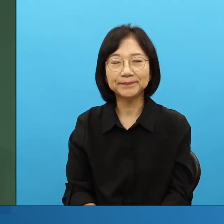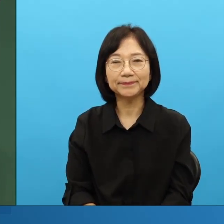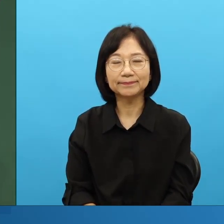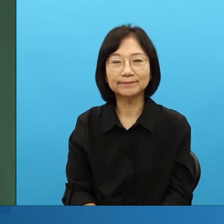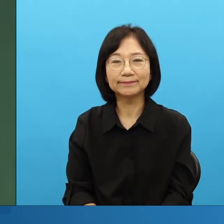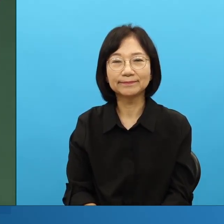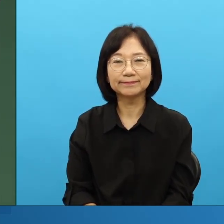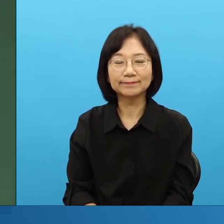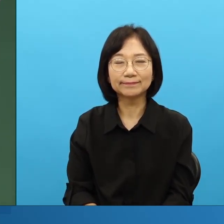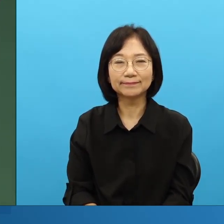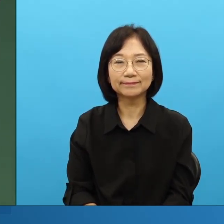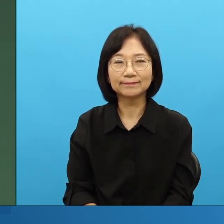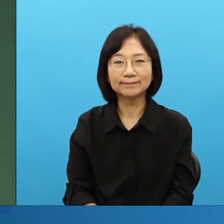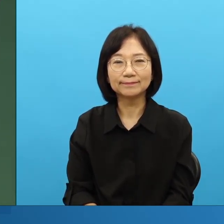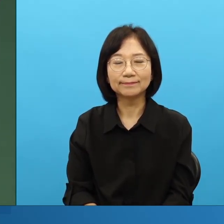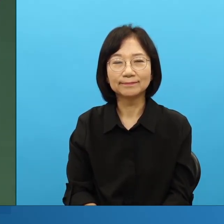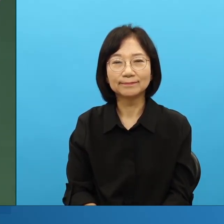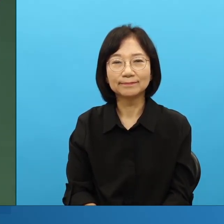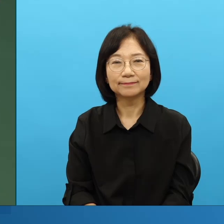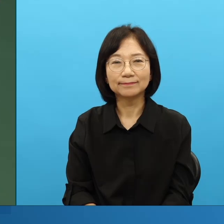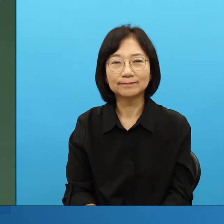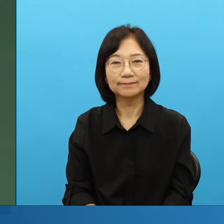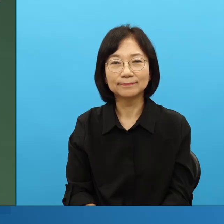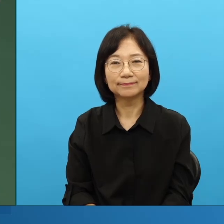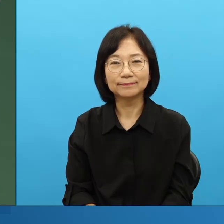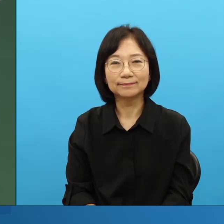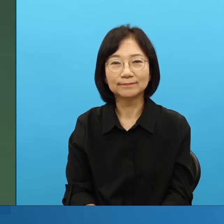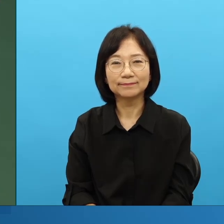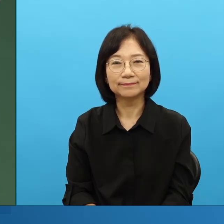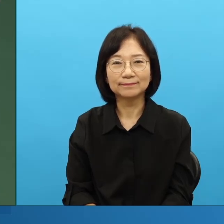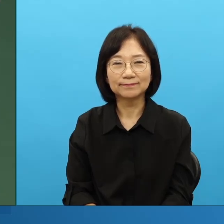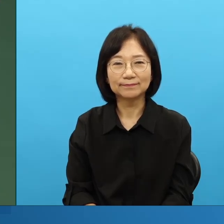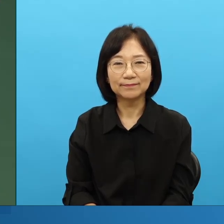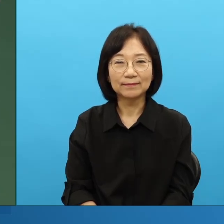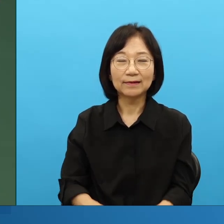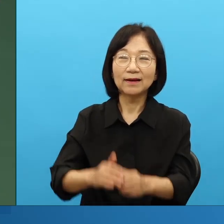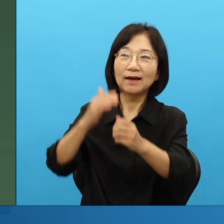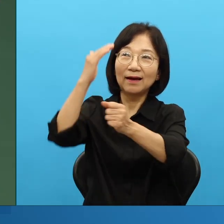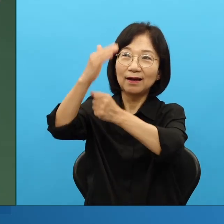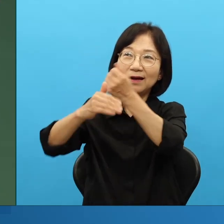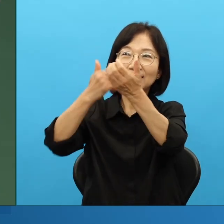有些人说前世如何如何，那是都是鬼的话。 그러니까 오늘 이 하늘 나라 일을 누릴 때 이길 수 있다는 거예요.